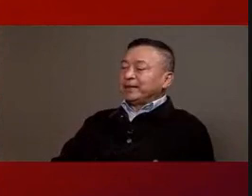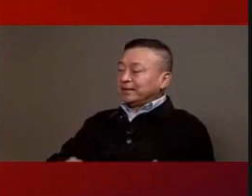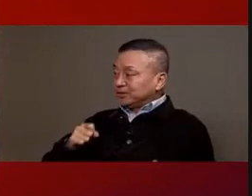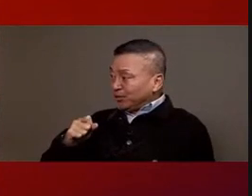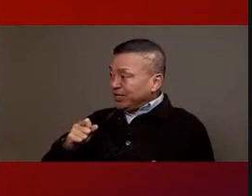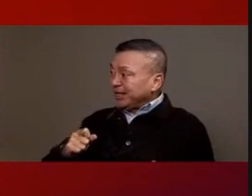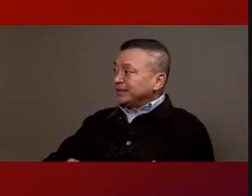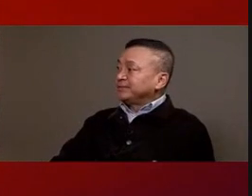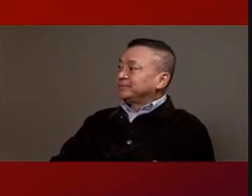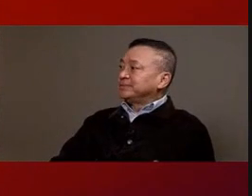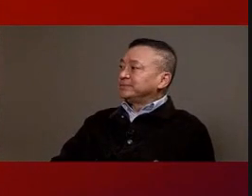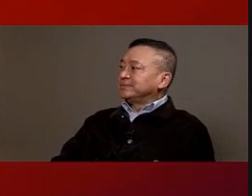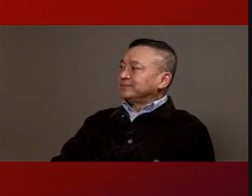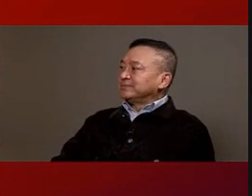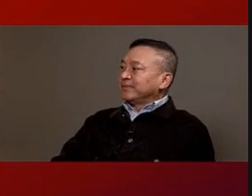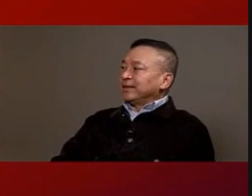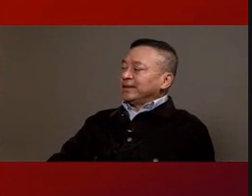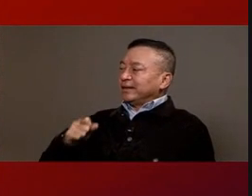จนะครับคือทุนจีน